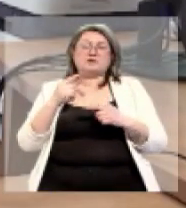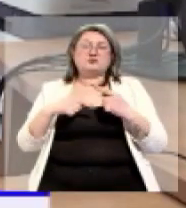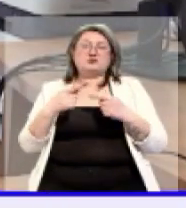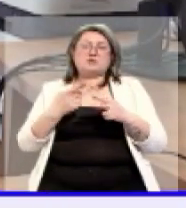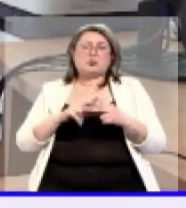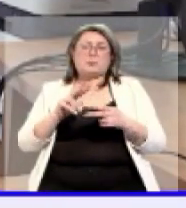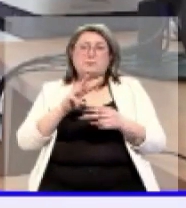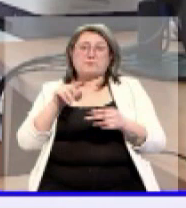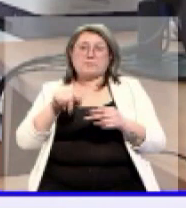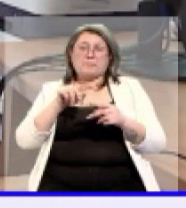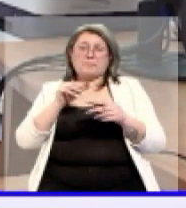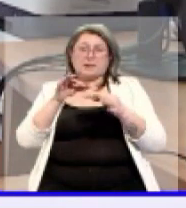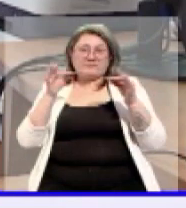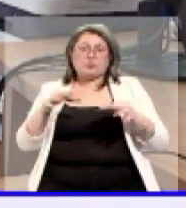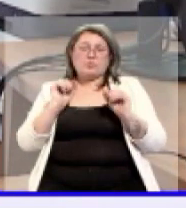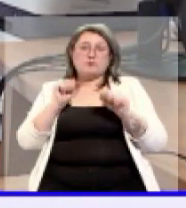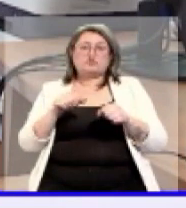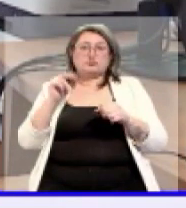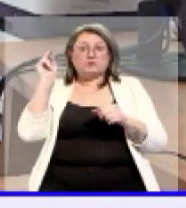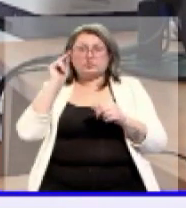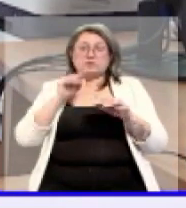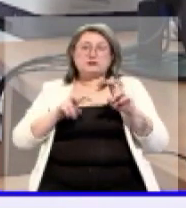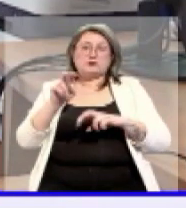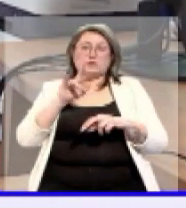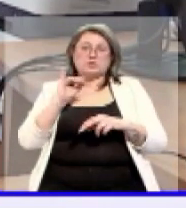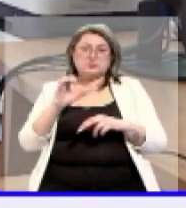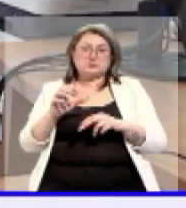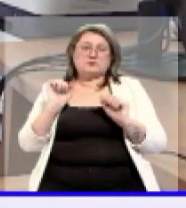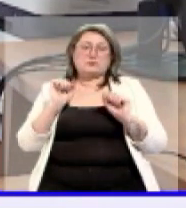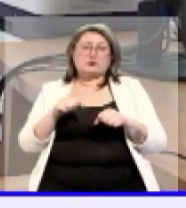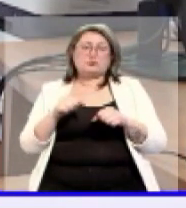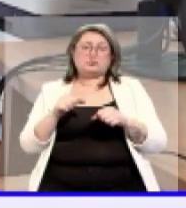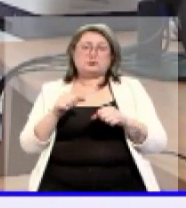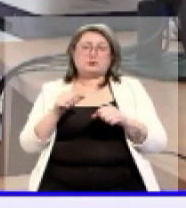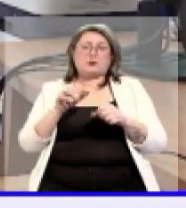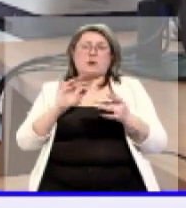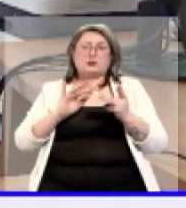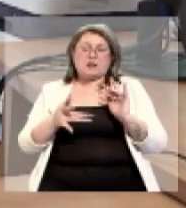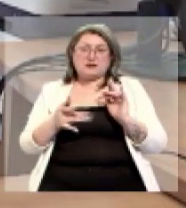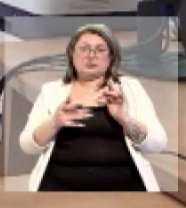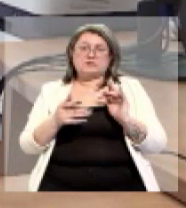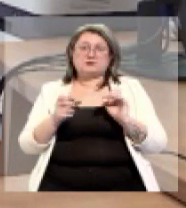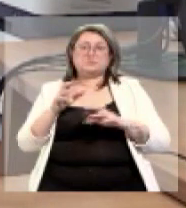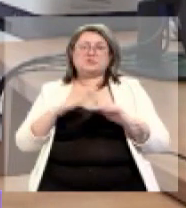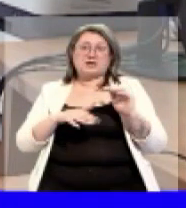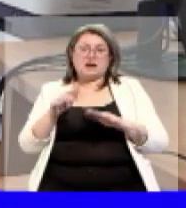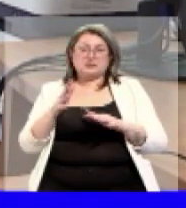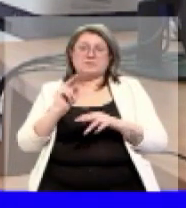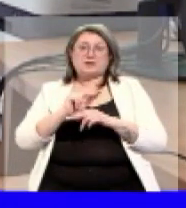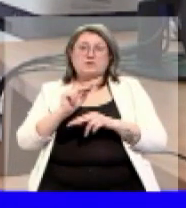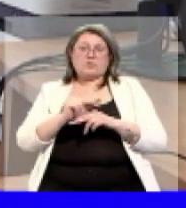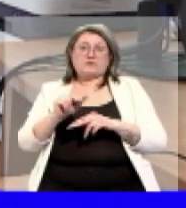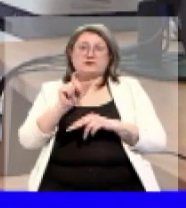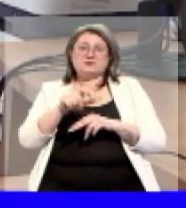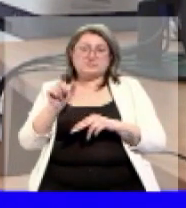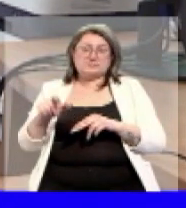іздеушілер онлайн курс өте алады. Ол персоналды дайындау мамандығы, қаз